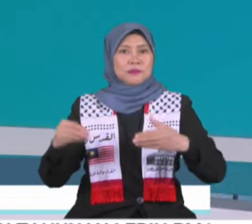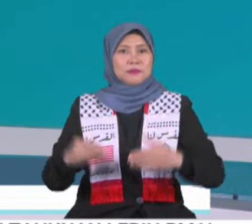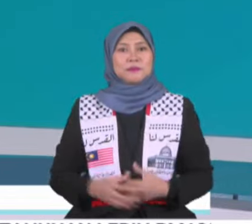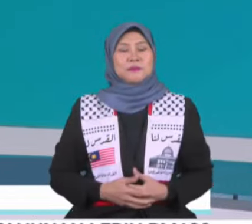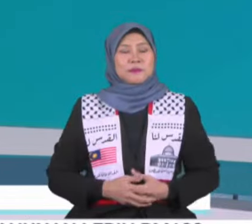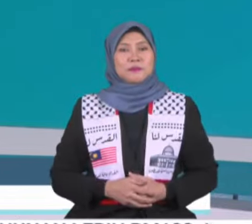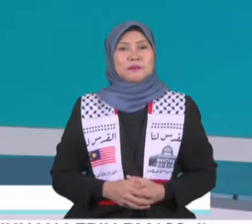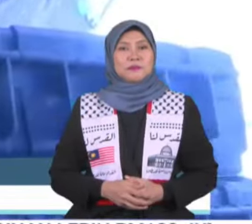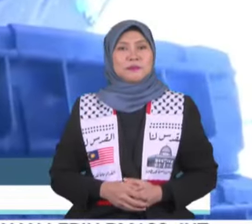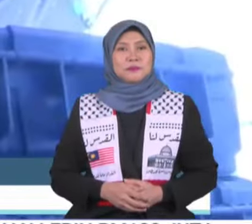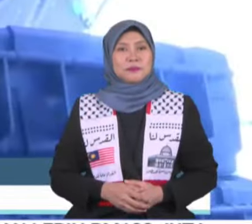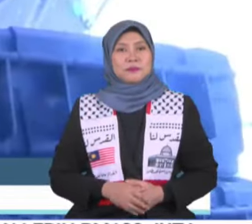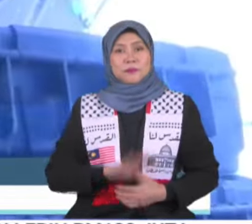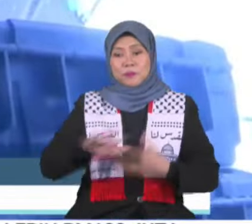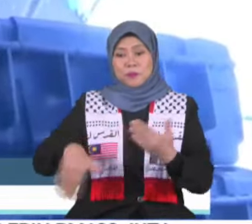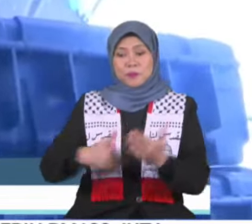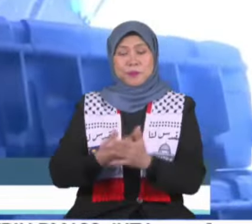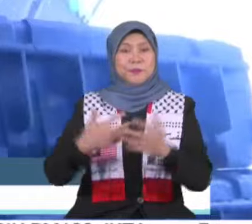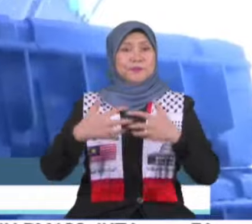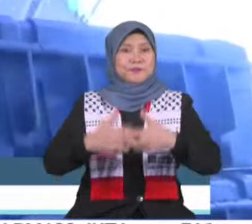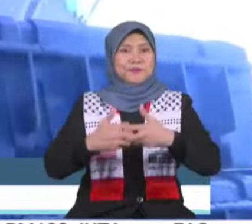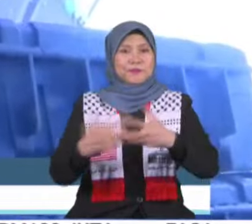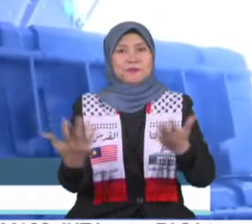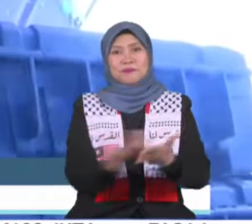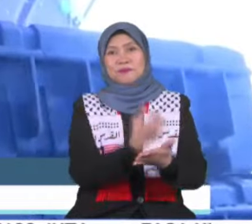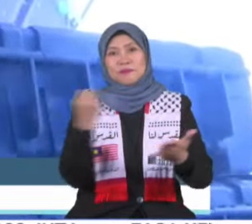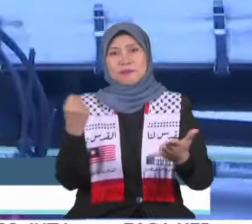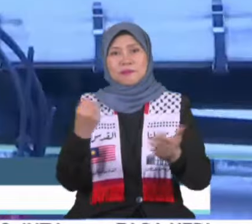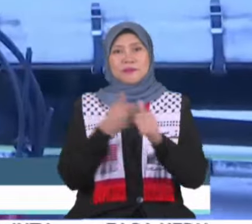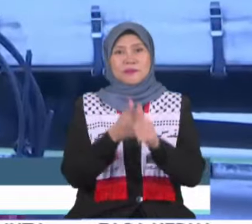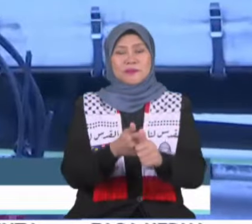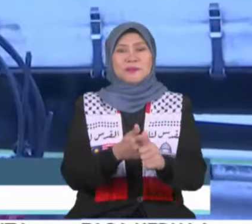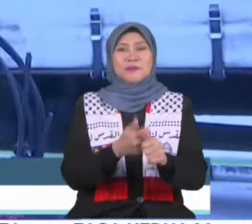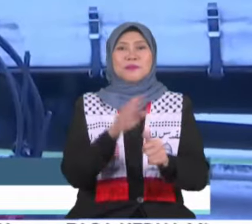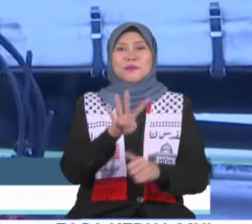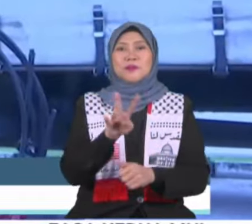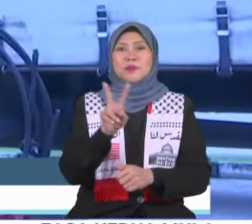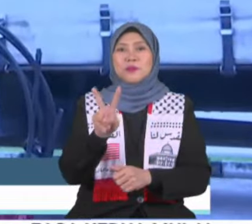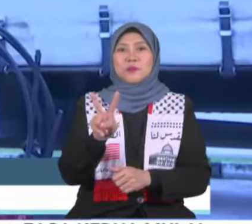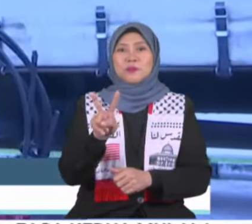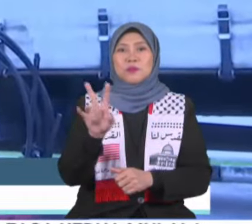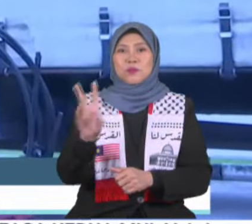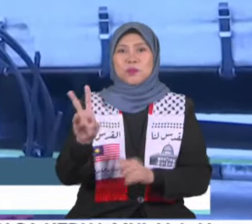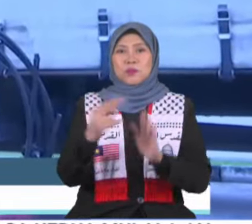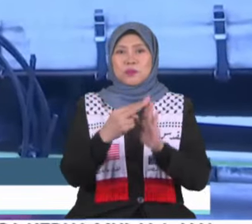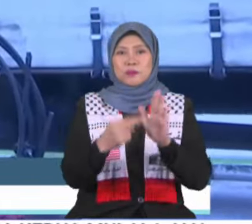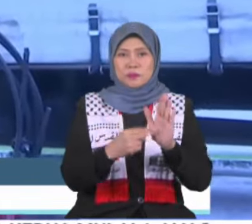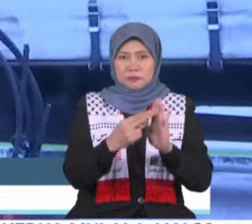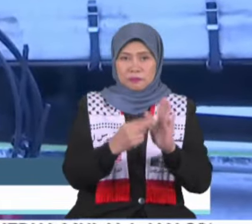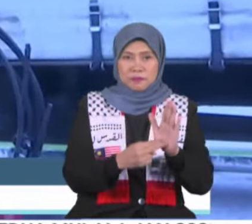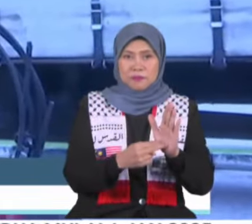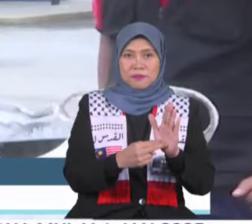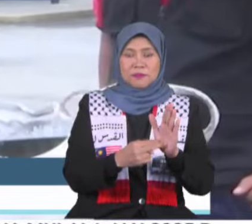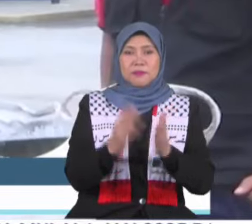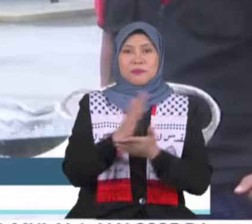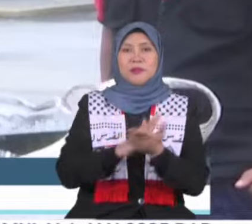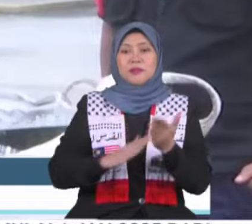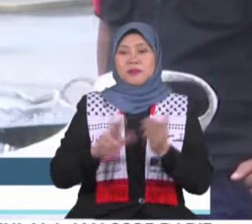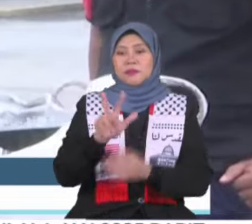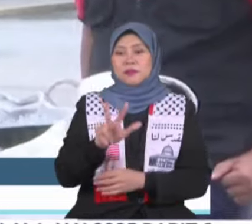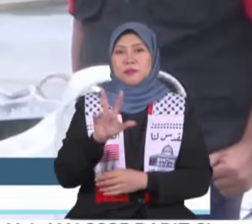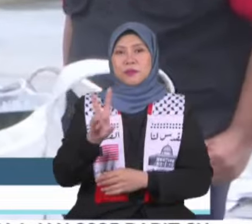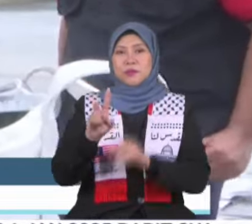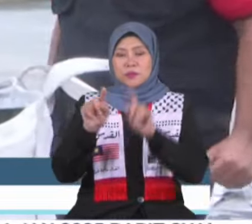RM1.9 juta. Kesemua mesin itu dirampas mengikut Seksyen 427 Kanun Keseksaan dan